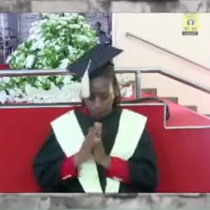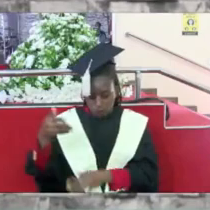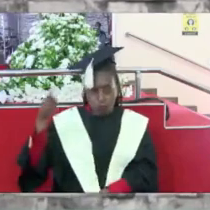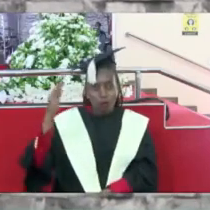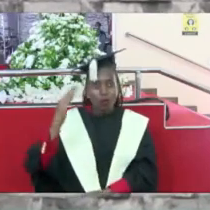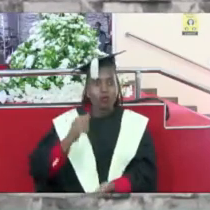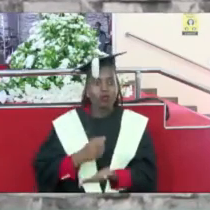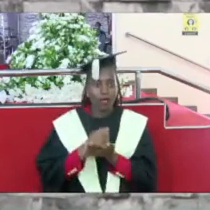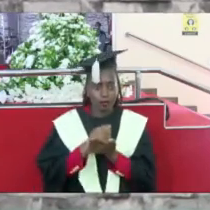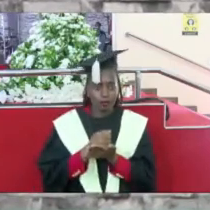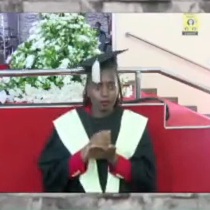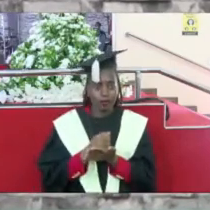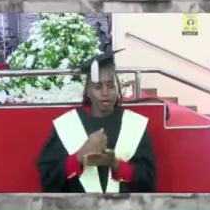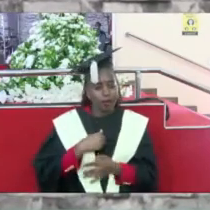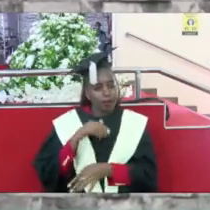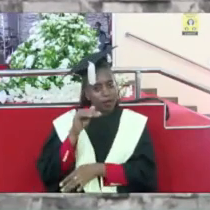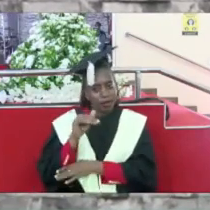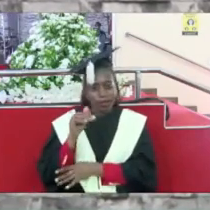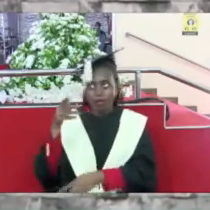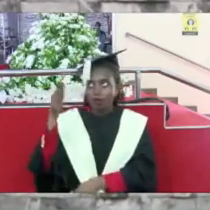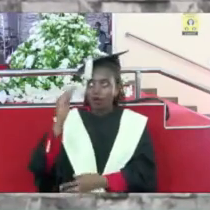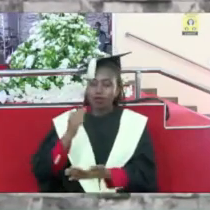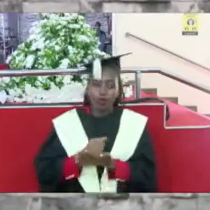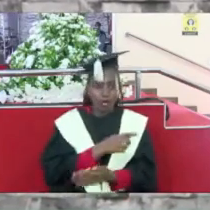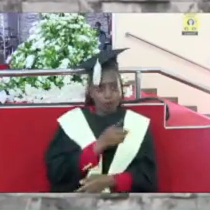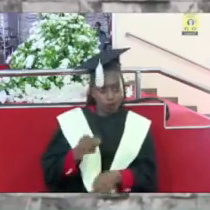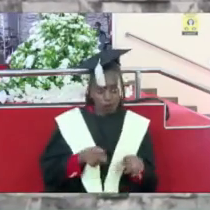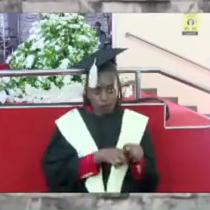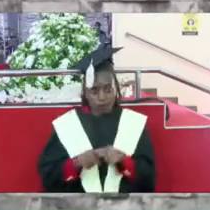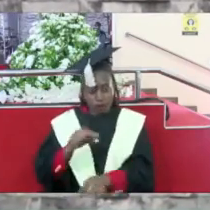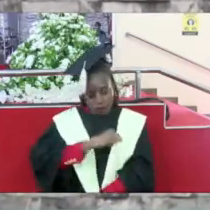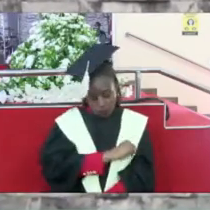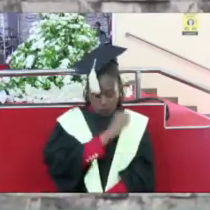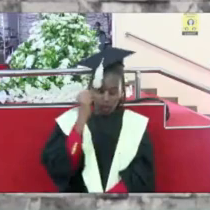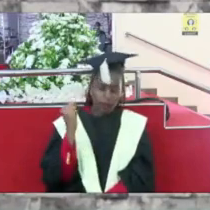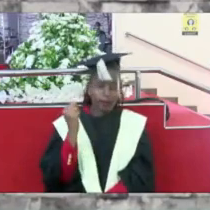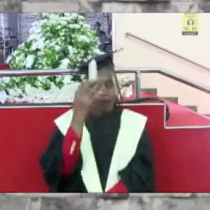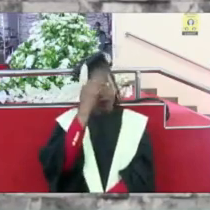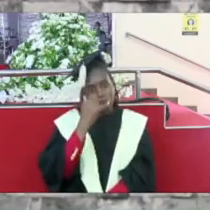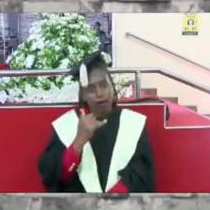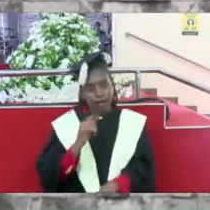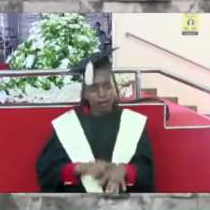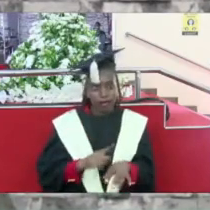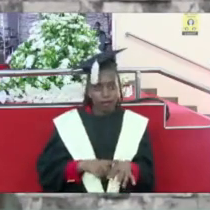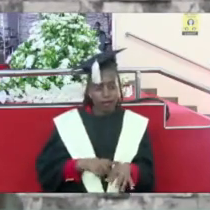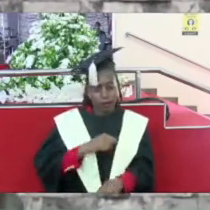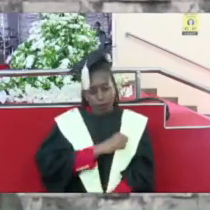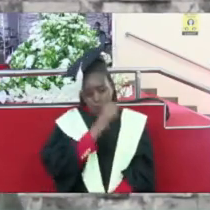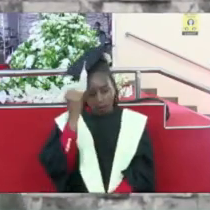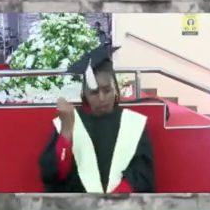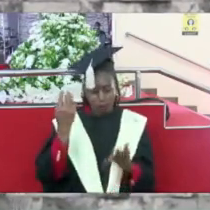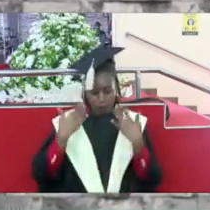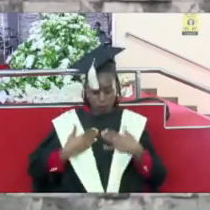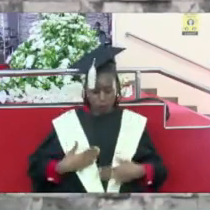Uweze kuamuka. You will rise up. Kwa sababu ukiamuka, when you rise up, uvae nguo za sifa za Mungu,